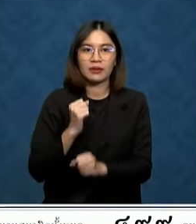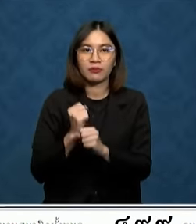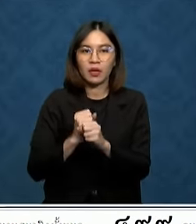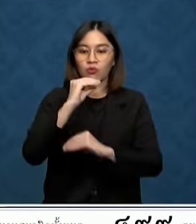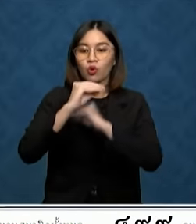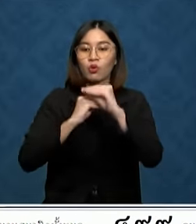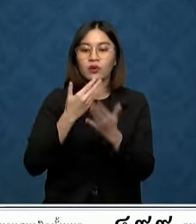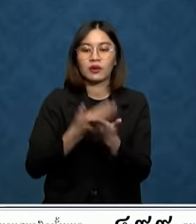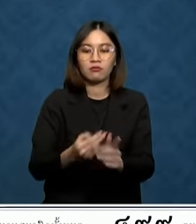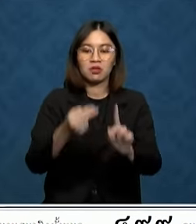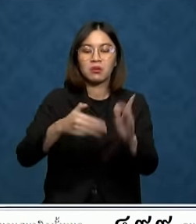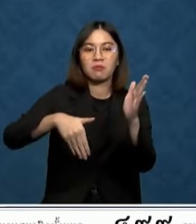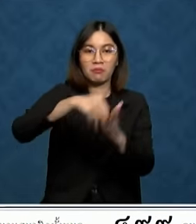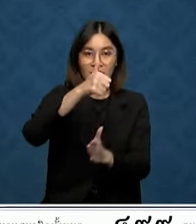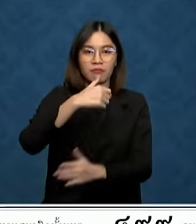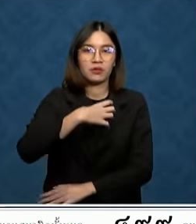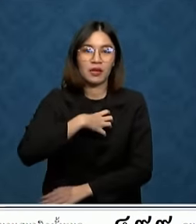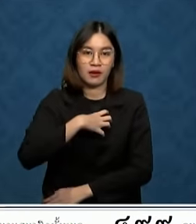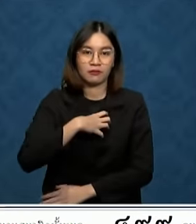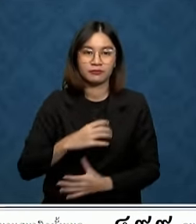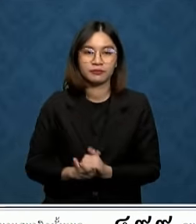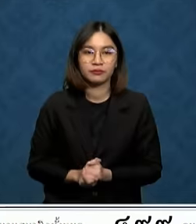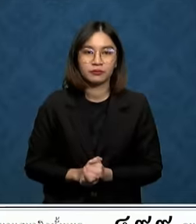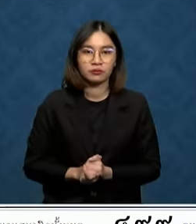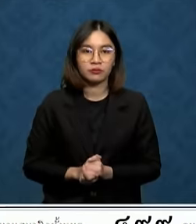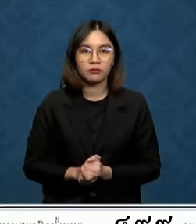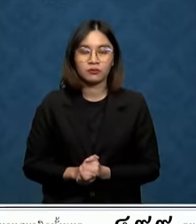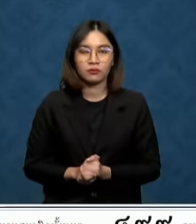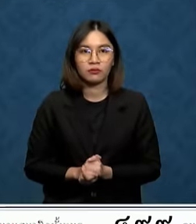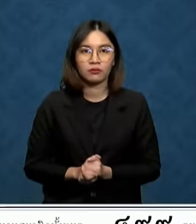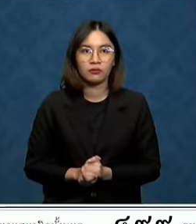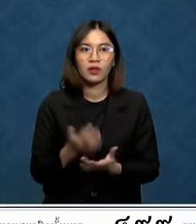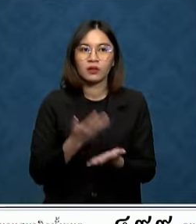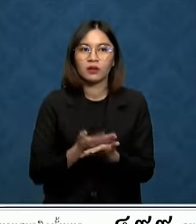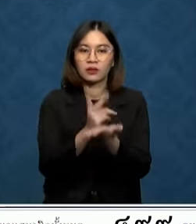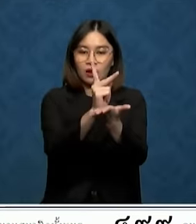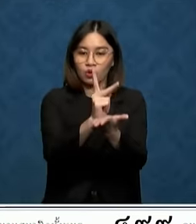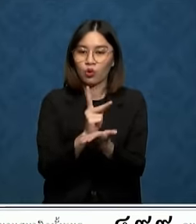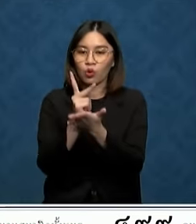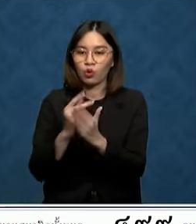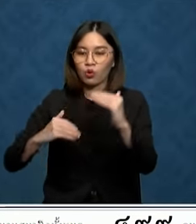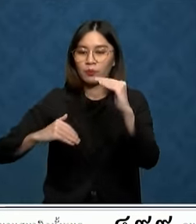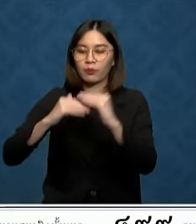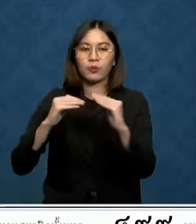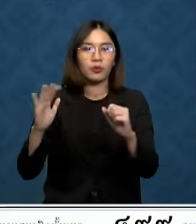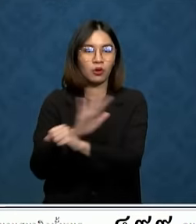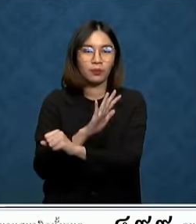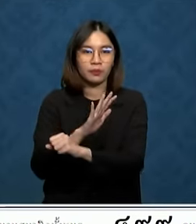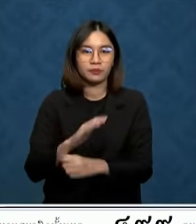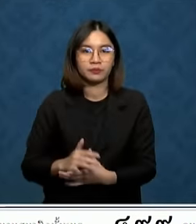โครงการ Digital walletนะคะแล้วก็ทำให้ต้องกู้จนสุดเพดานขนาด